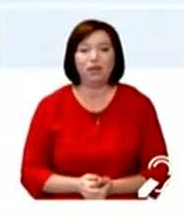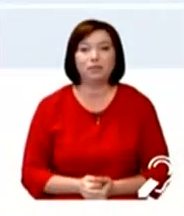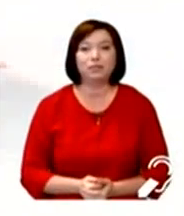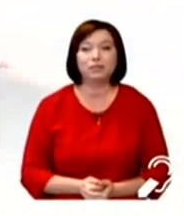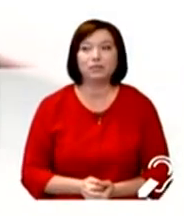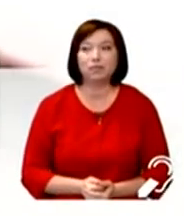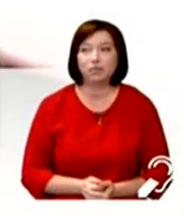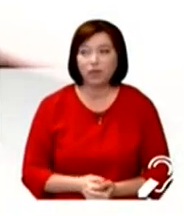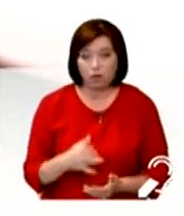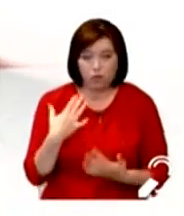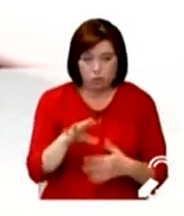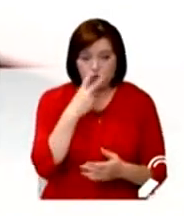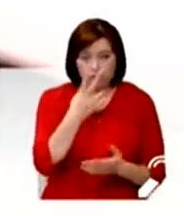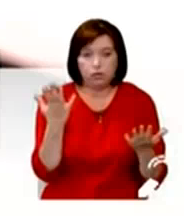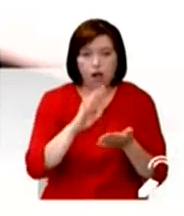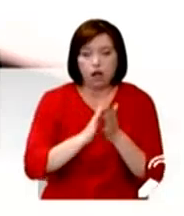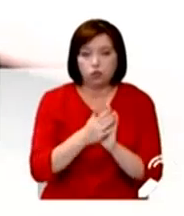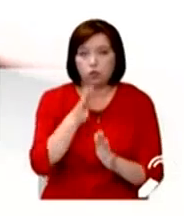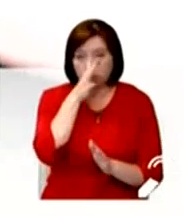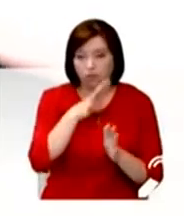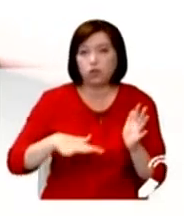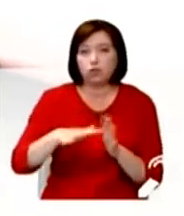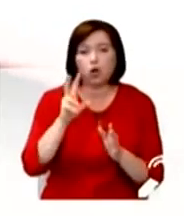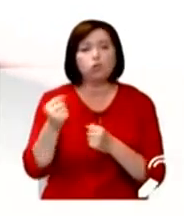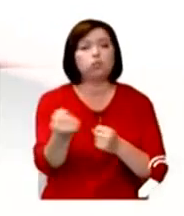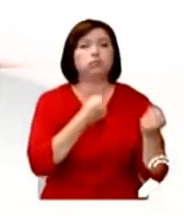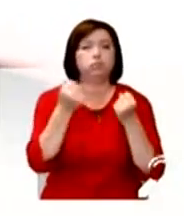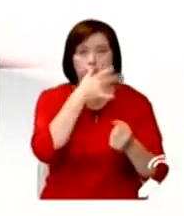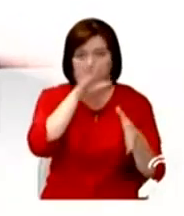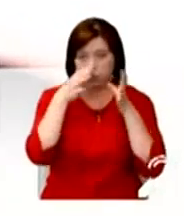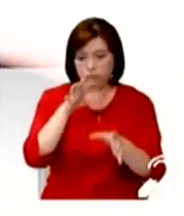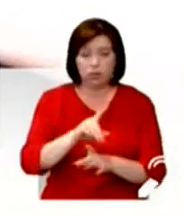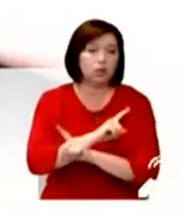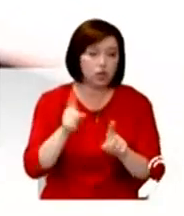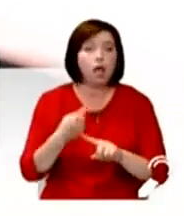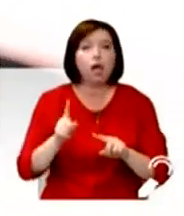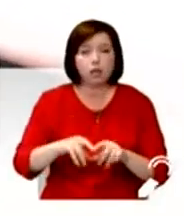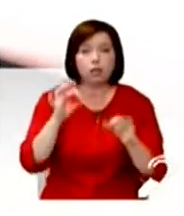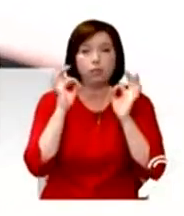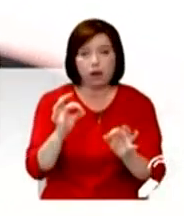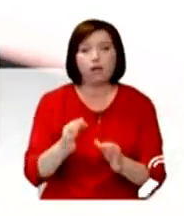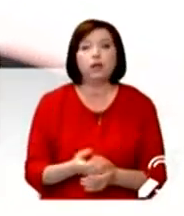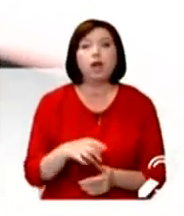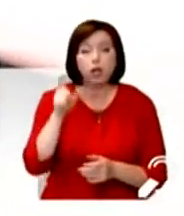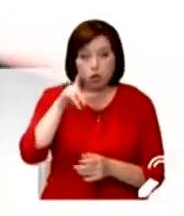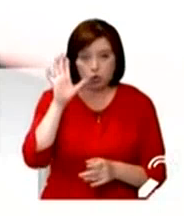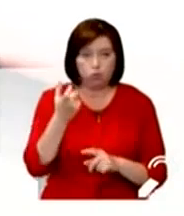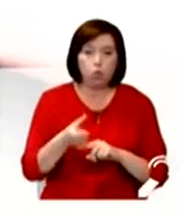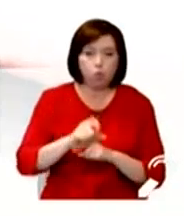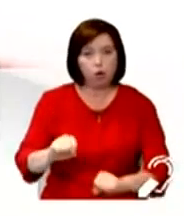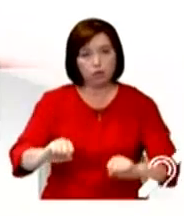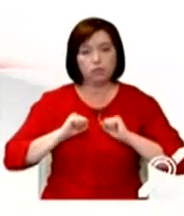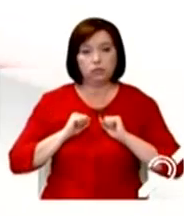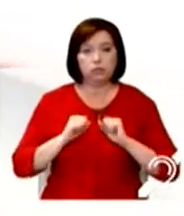în aplicație. Și așa vedem care e situația în oraș, toți merg care și cum vor. Asta e o idee foarte bună, poate urmează oamenii, nu știu, un pic mai